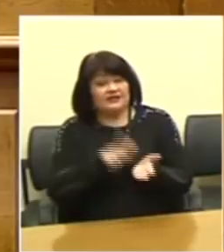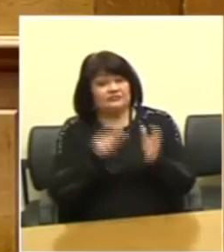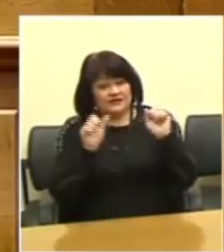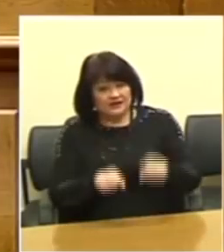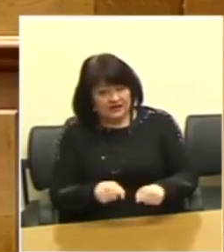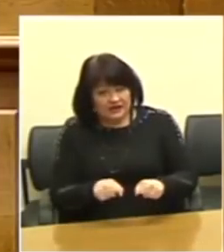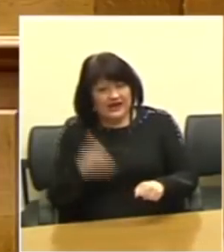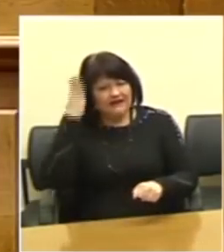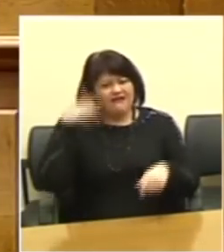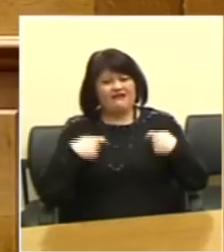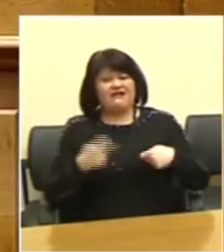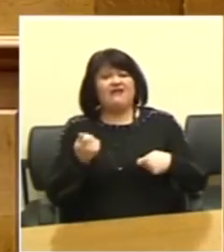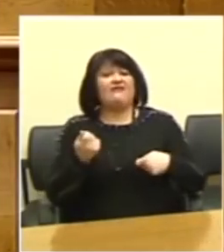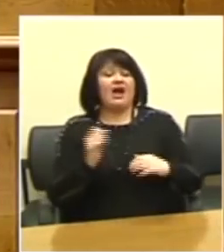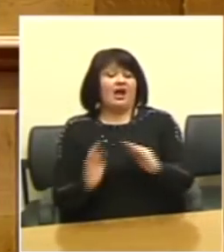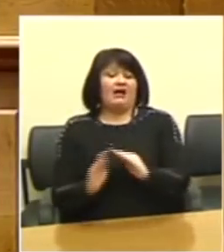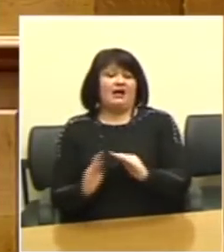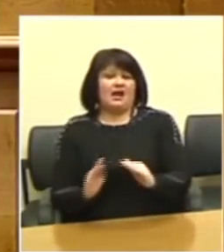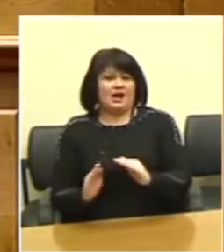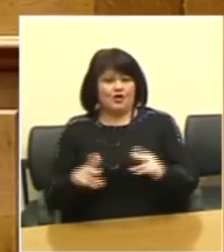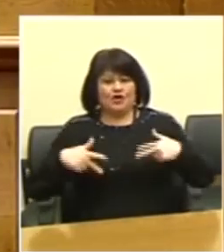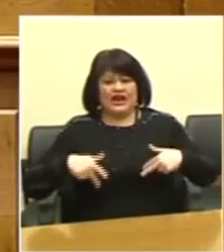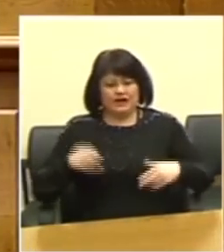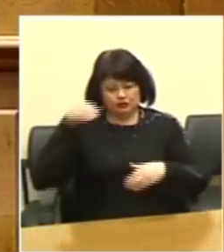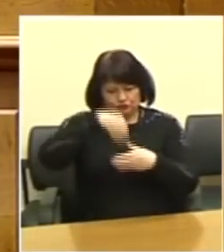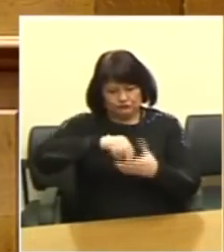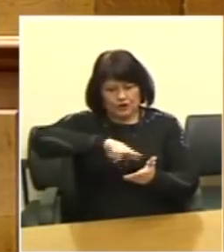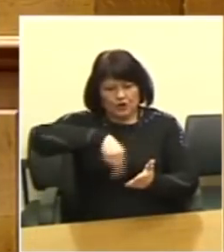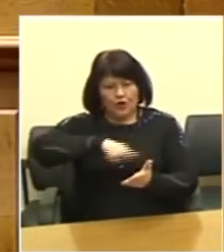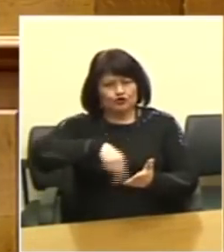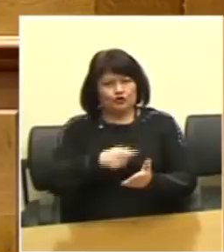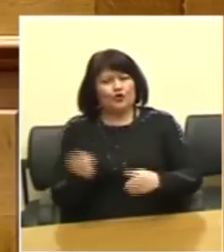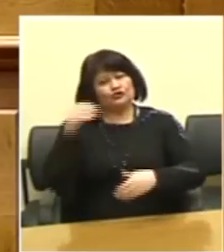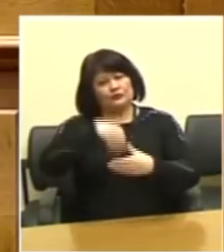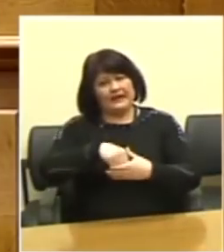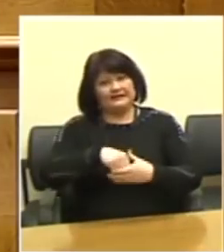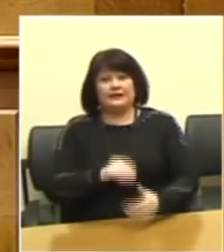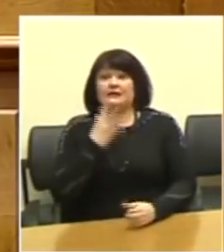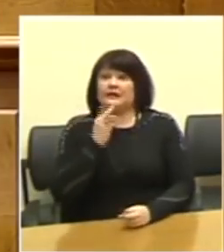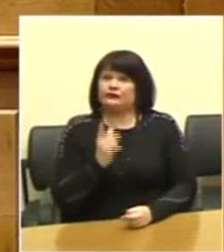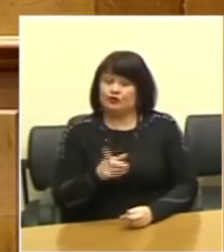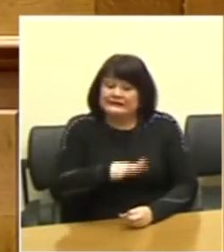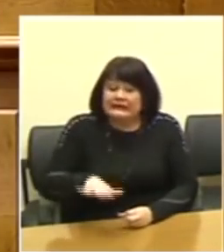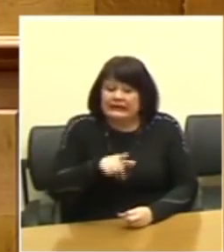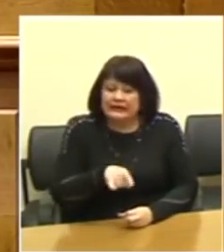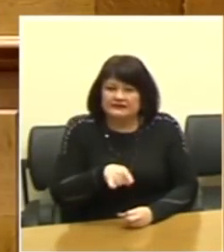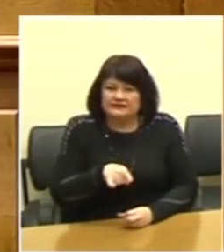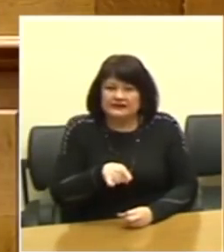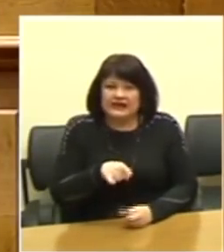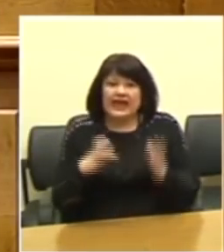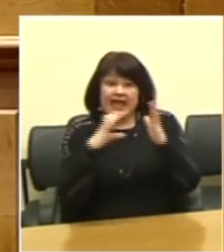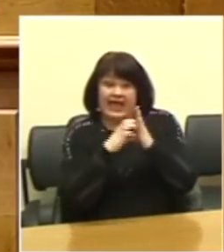του μεγάλου κεφαλαίου και την προσαρμογή του ρόλου του κράτους στις νέες συνθήκες. Γι' αυτό και η αναθεώρηση του